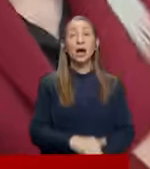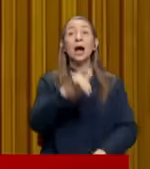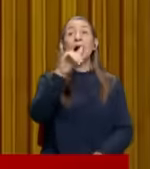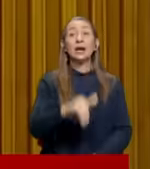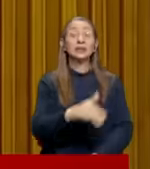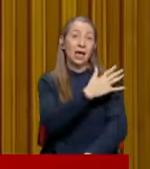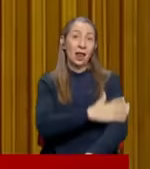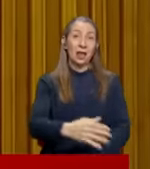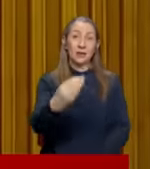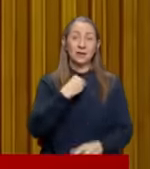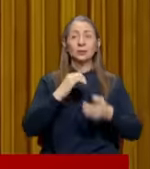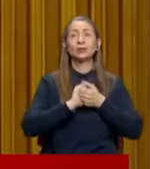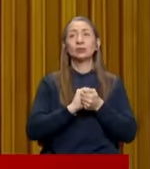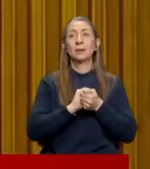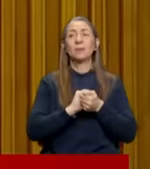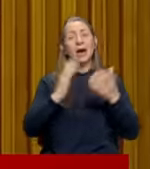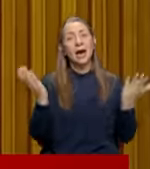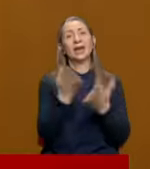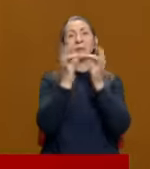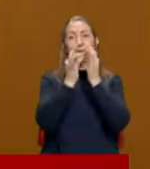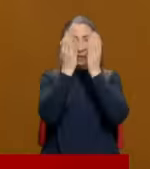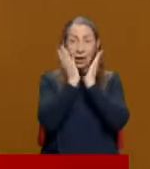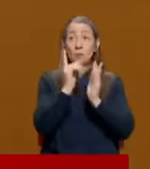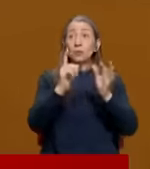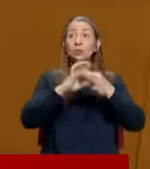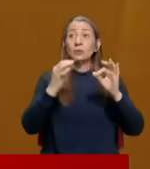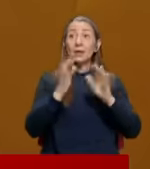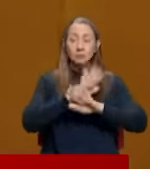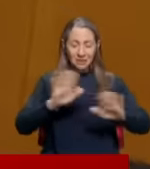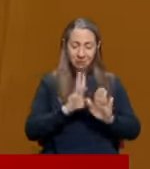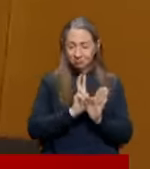Hakkınızı helal edin dostlarım. Hadi bismillah. Bu sözlerle indi